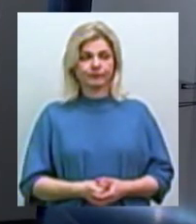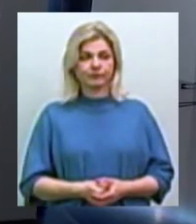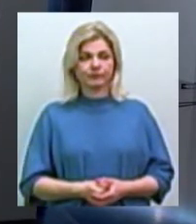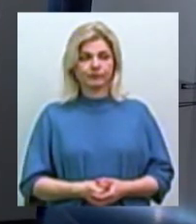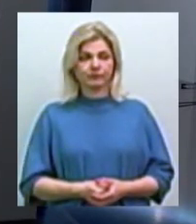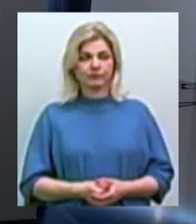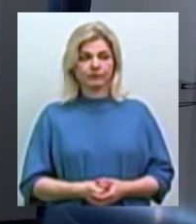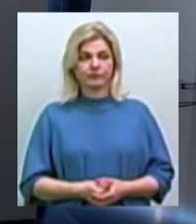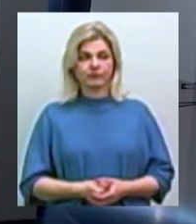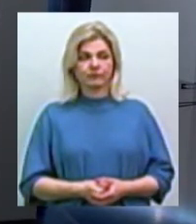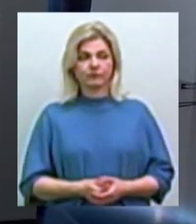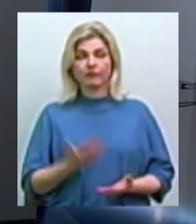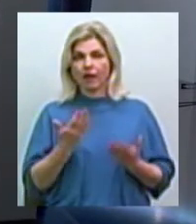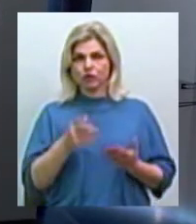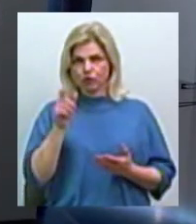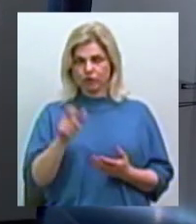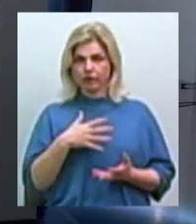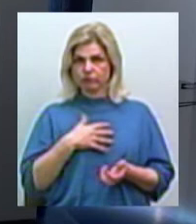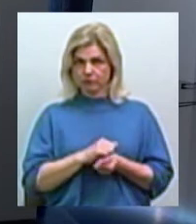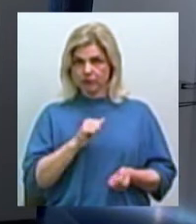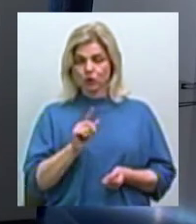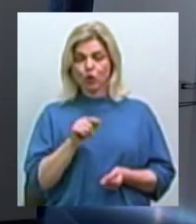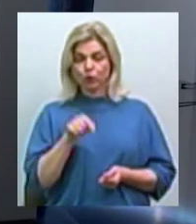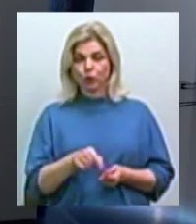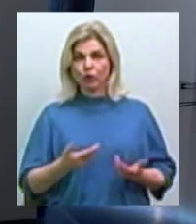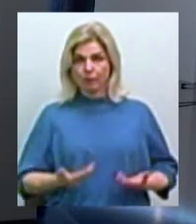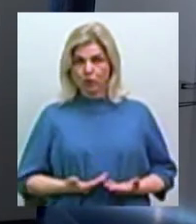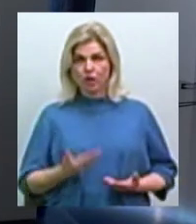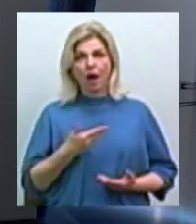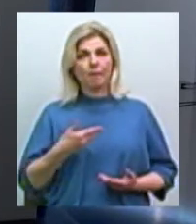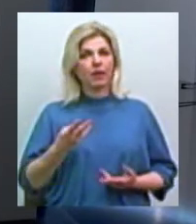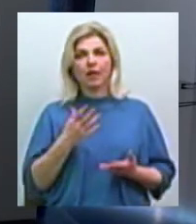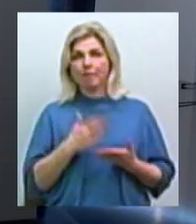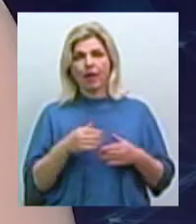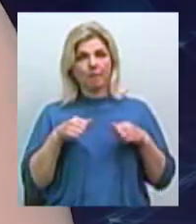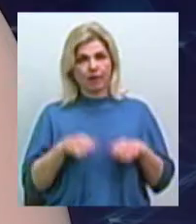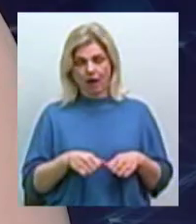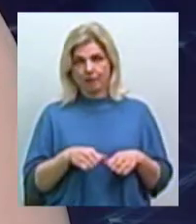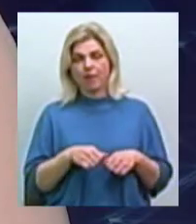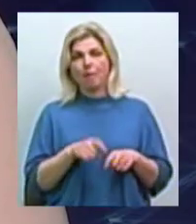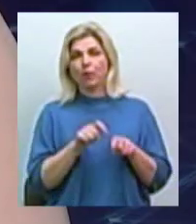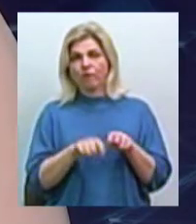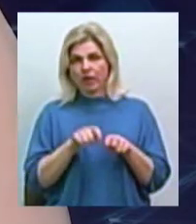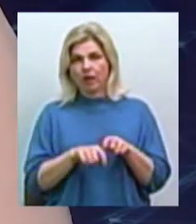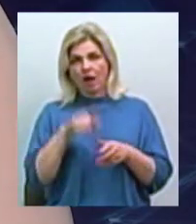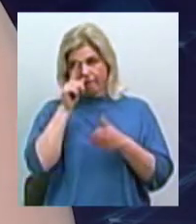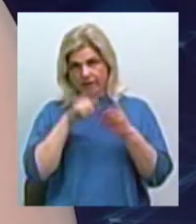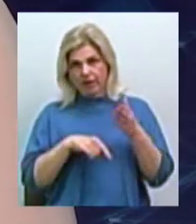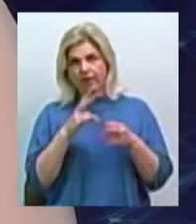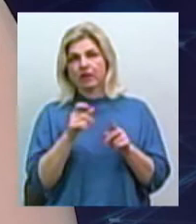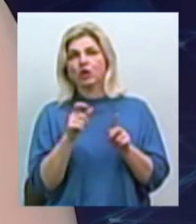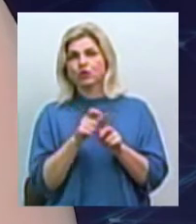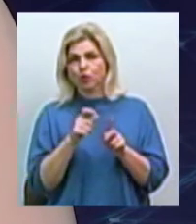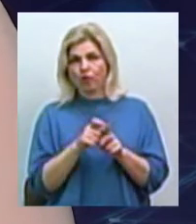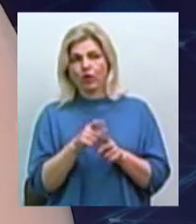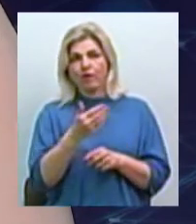настоює на тому, що вона тут проживає, ми не маємо права перевіряти. Віримо на слово. А, на слово. На слово, ви так повинні